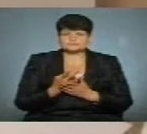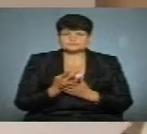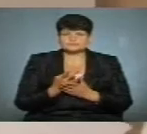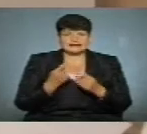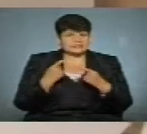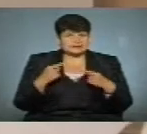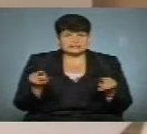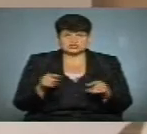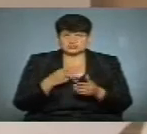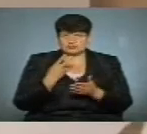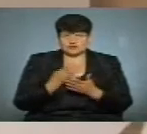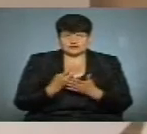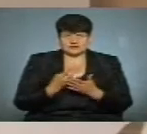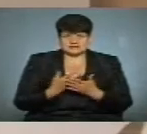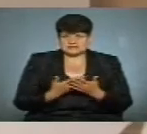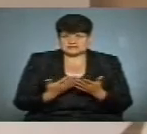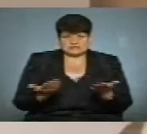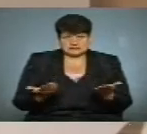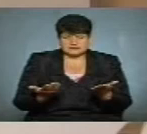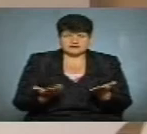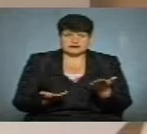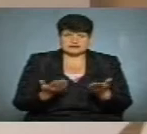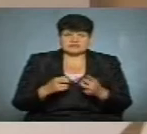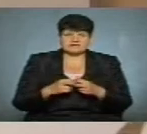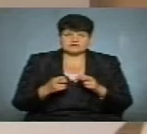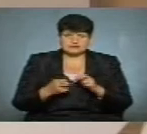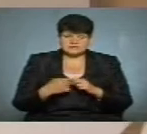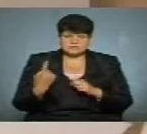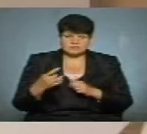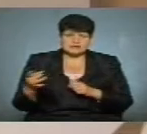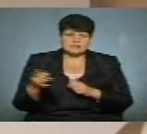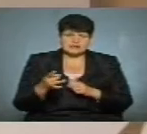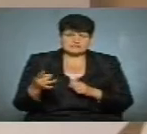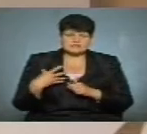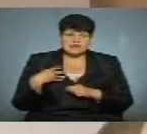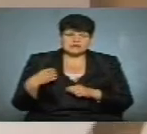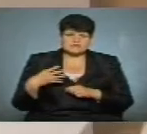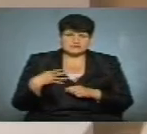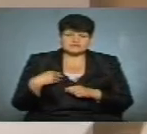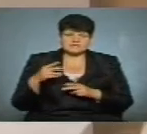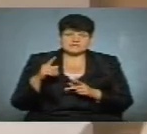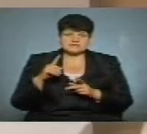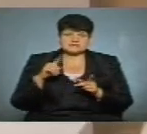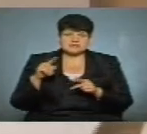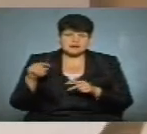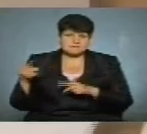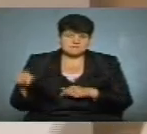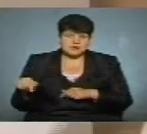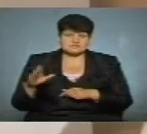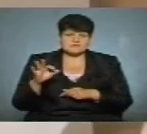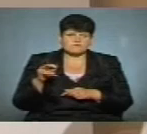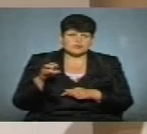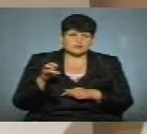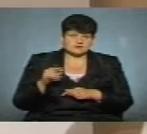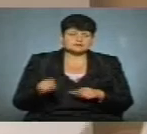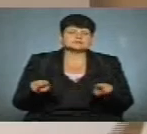інші показники, так скажемо, але і Івано-Франківська, і Рівненська, і Львівська, і Закарпатська, і Волинська